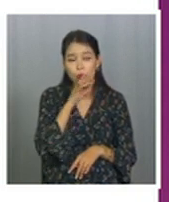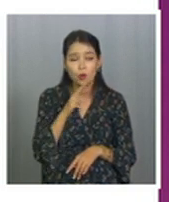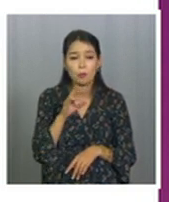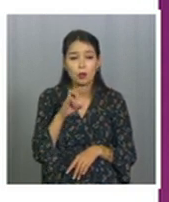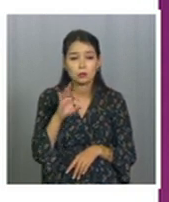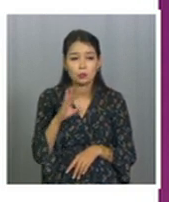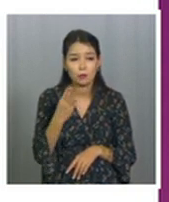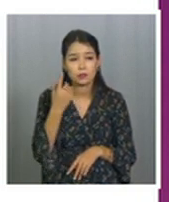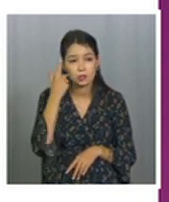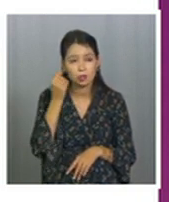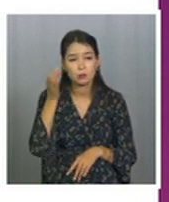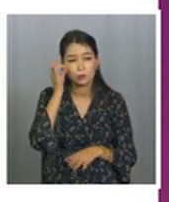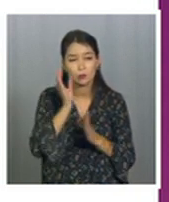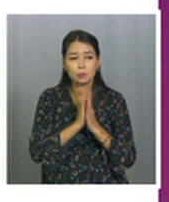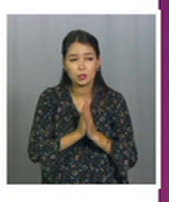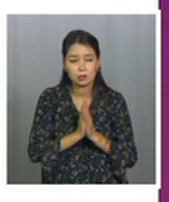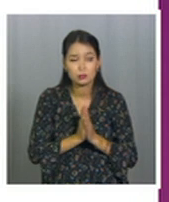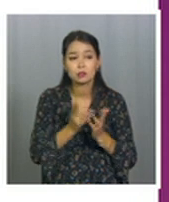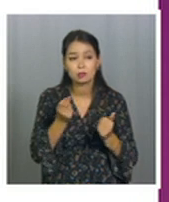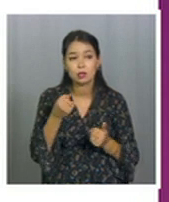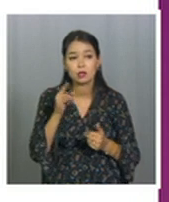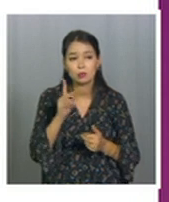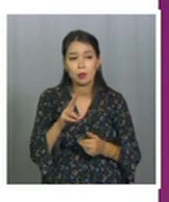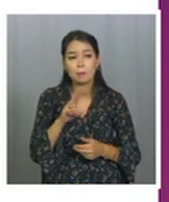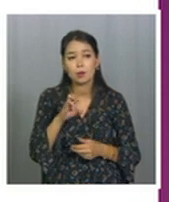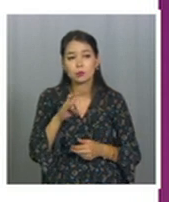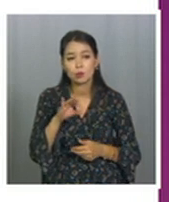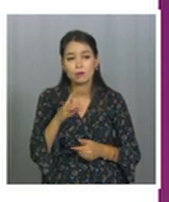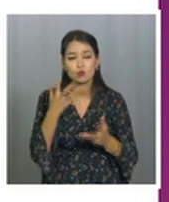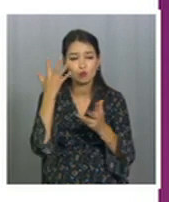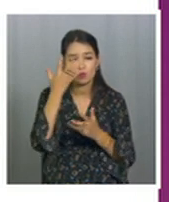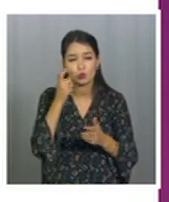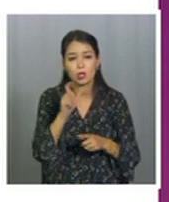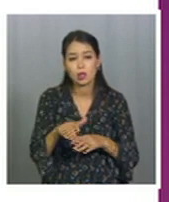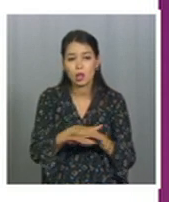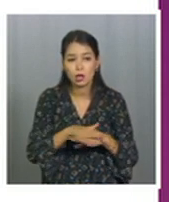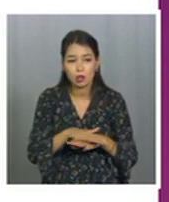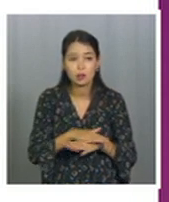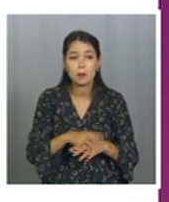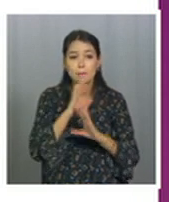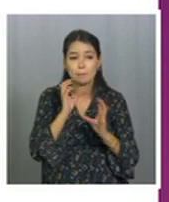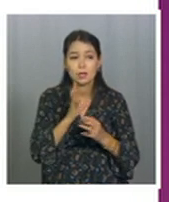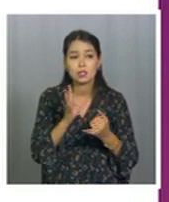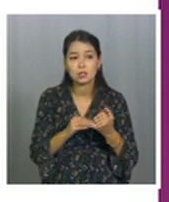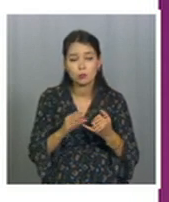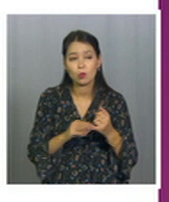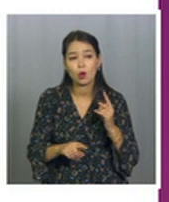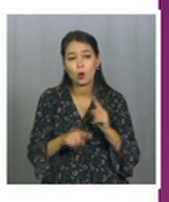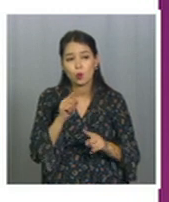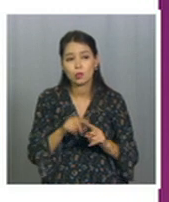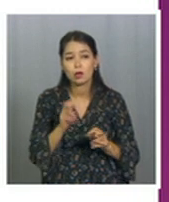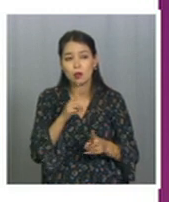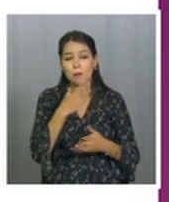знаешь, вспомни, пожалуйста. Да, Аим, пословицы – мудрость народа. Береги землю родимую, как мать